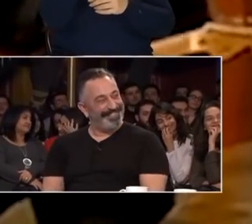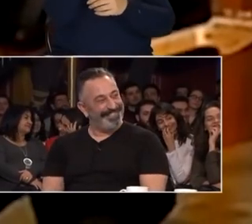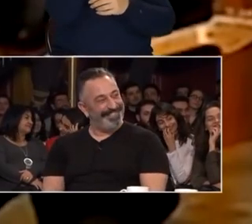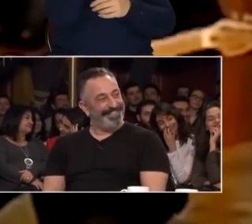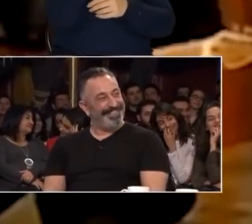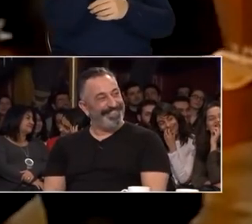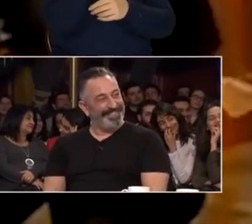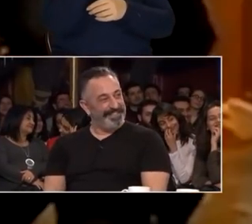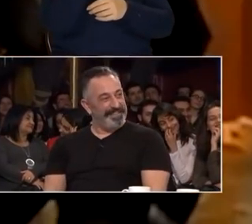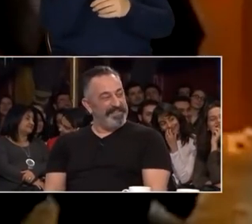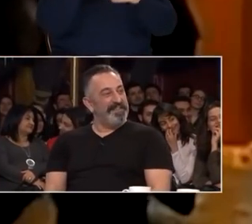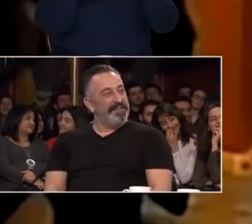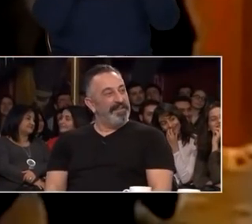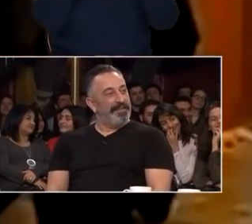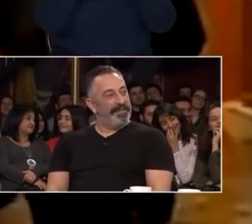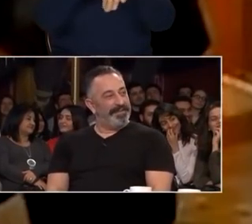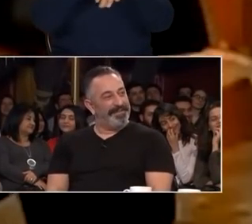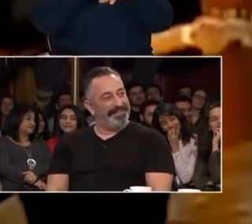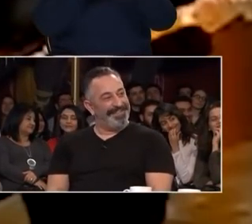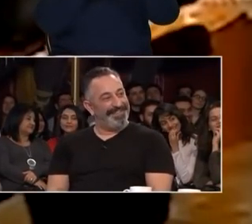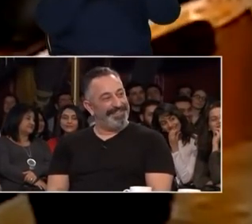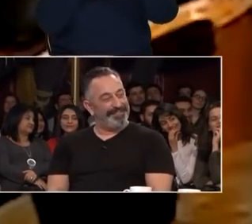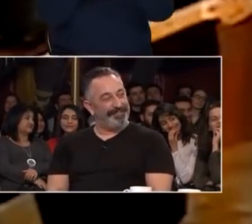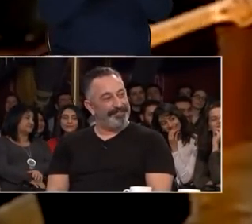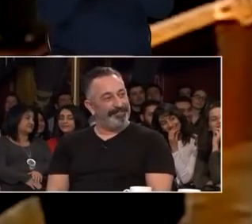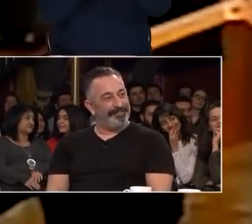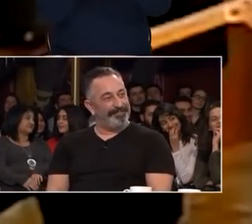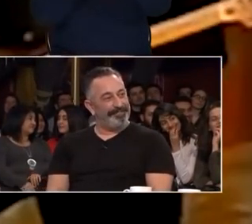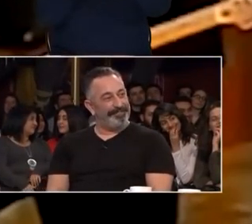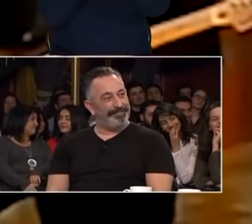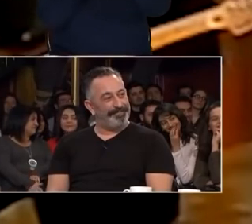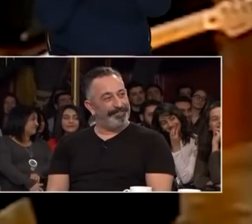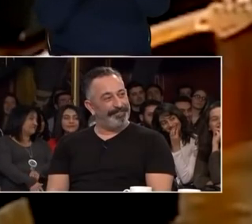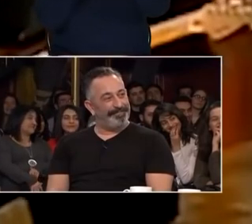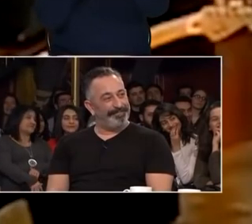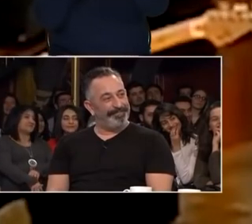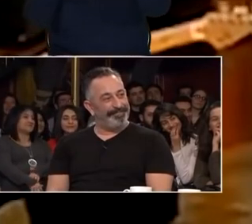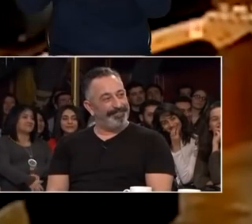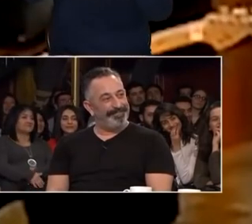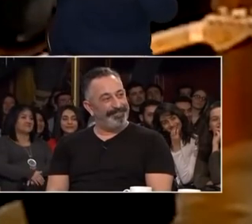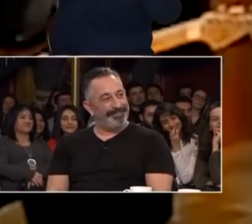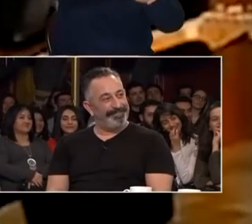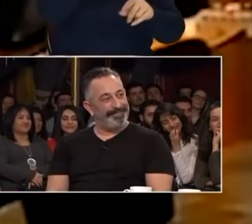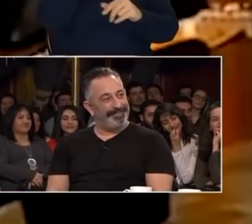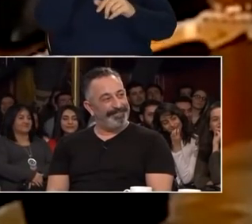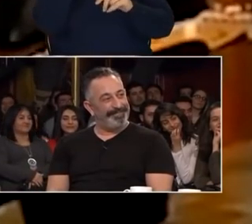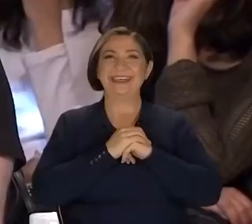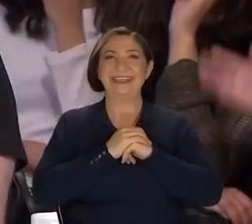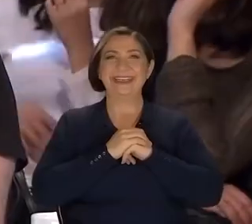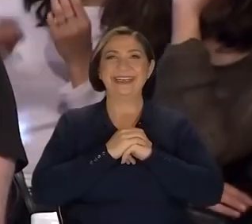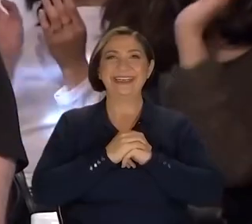görüyorlar kızı ve Cemil ile Erhan devamlı tek kızın peşindeler. Ulan ne güzel ikisi de birbirine benziyor hesabına.